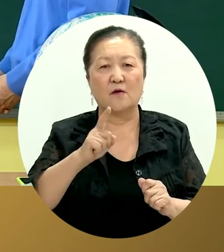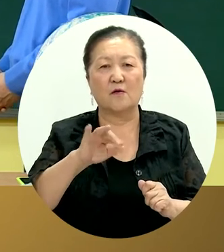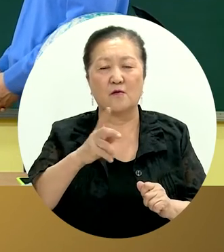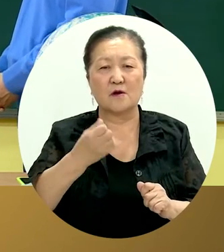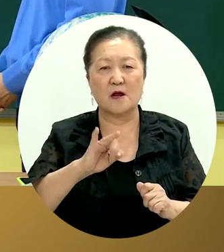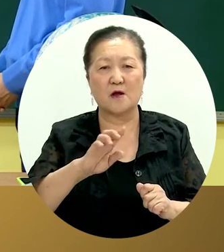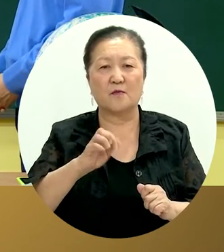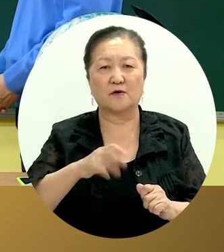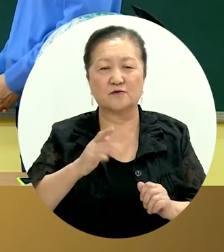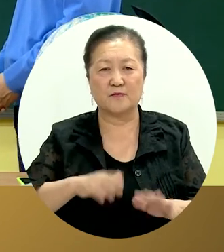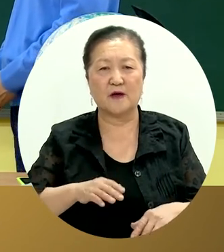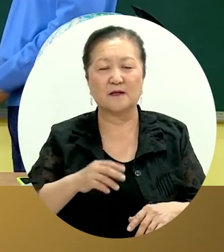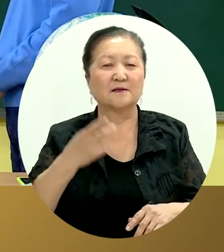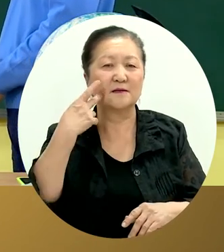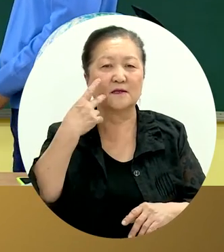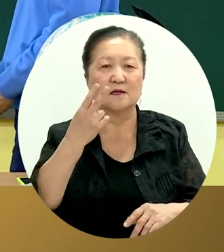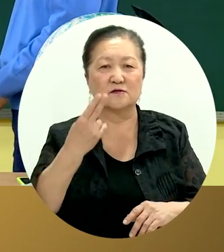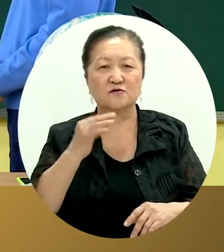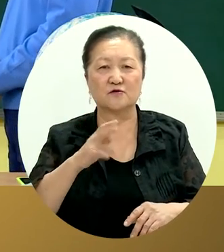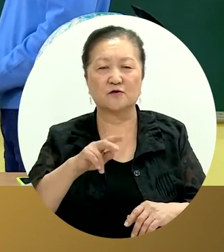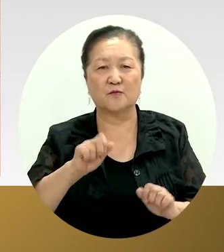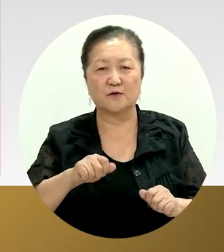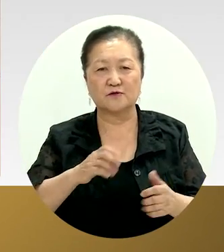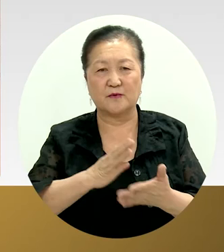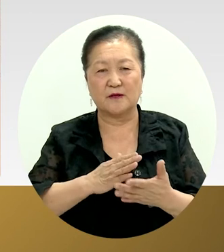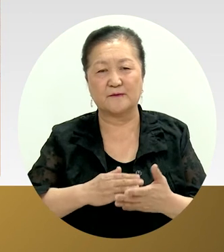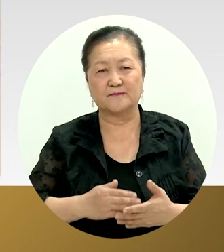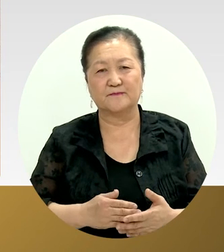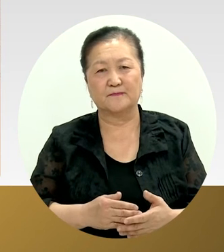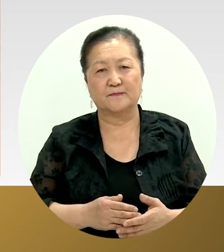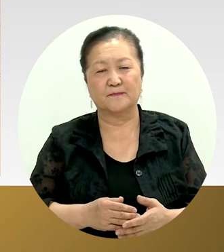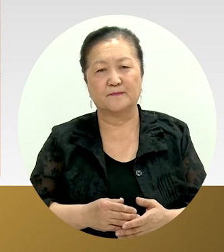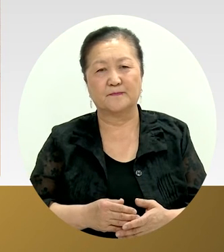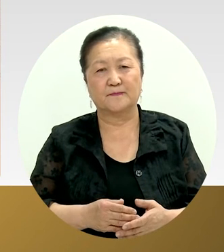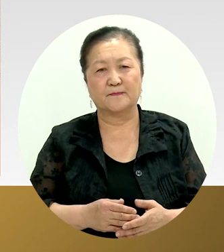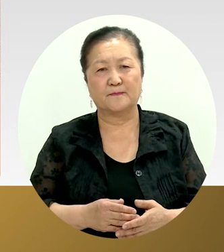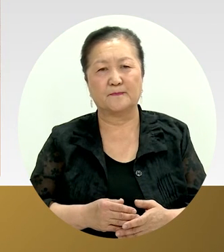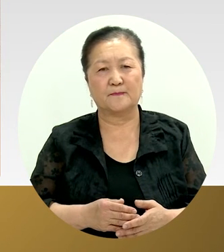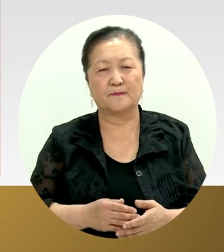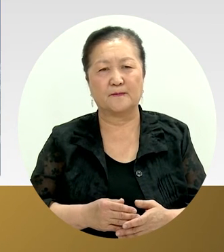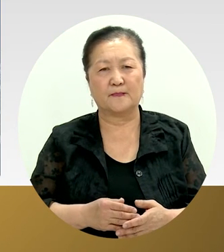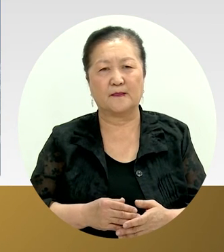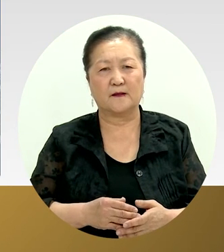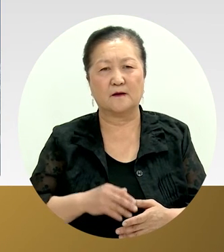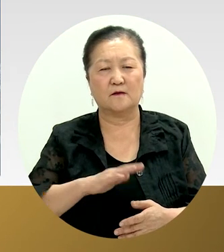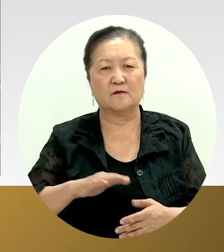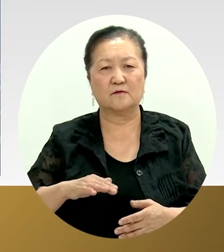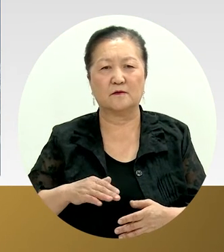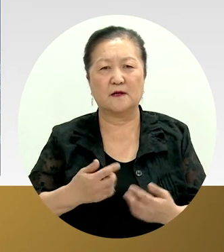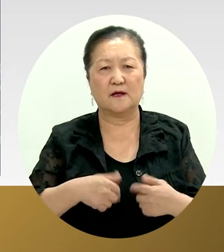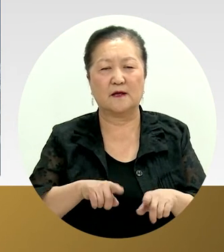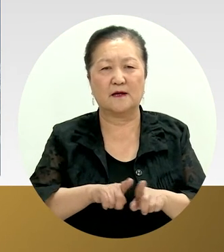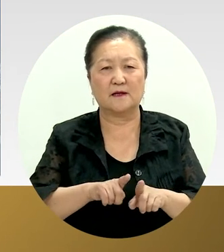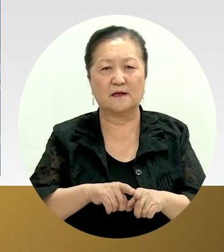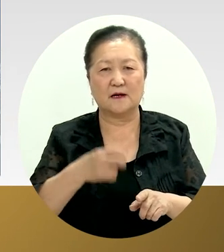шиг байна. Тэрийг бол сая зургаас харлаа дандаа дэлхийн том том цөлүүд байгаа нь сая харагдаж байна. Тэгэд маа хүүхдүүд ч гэсэндээ адилхан